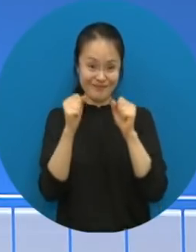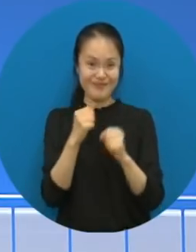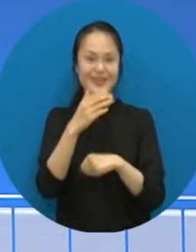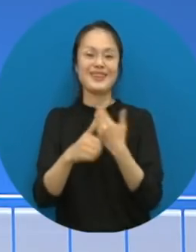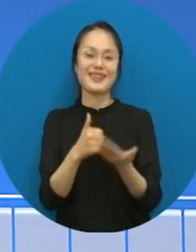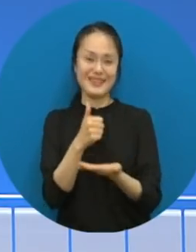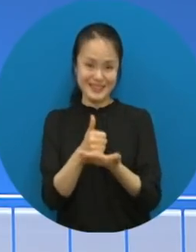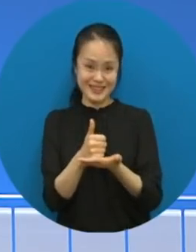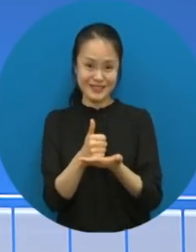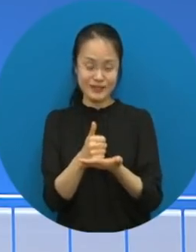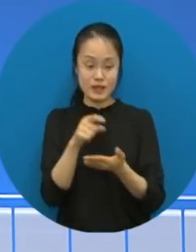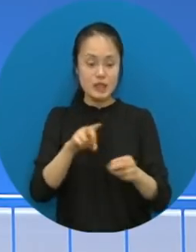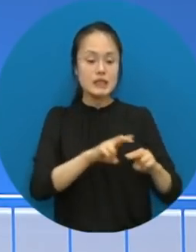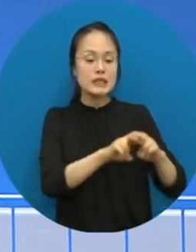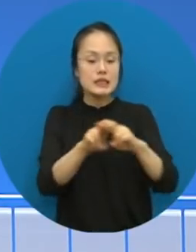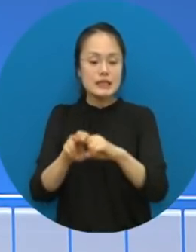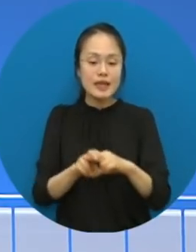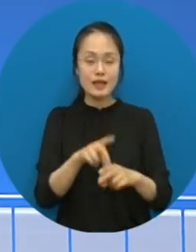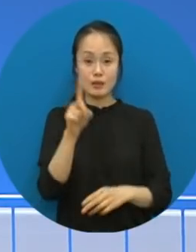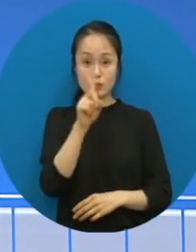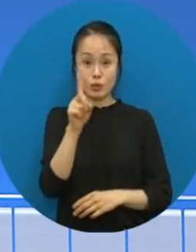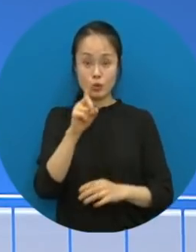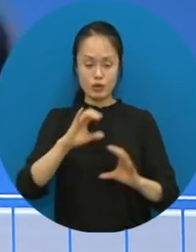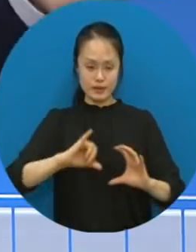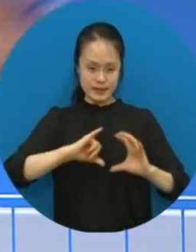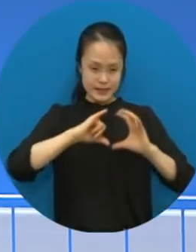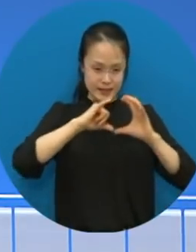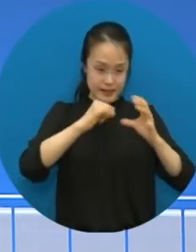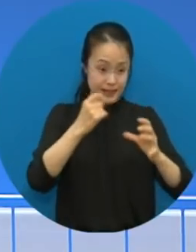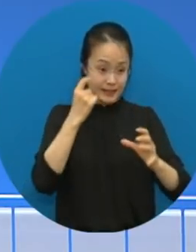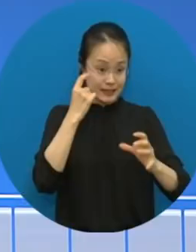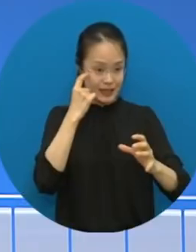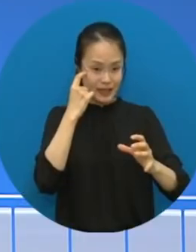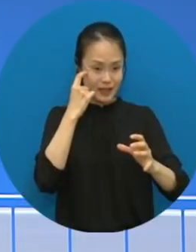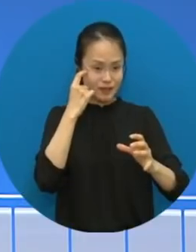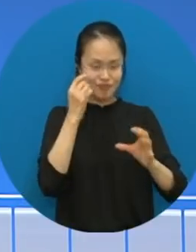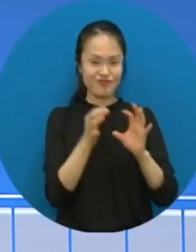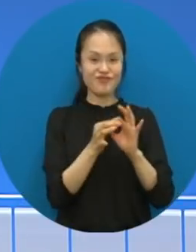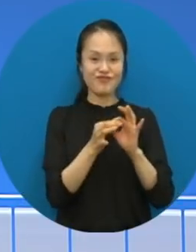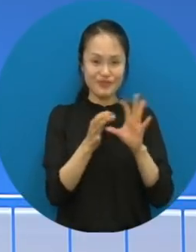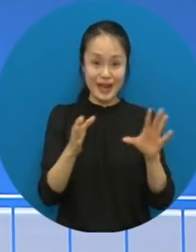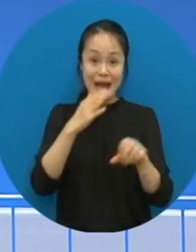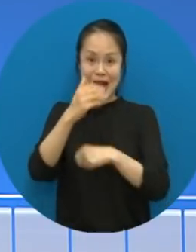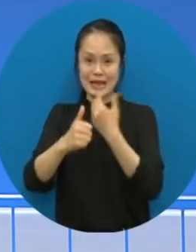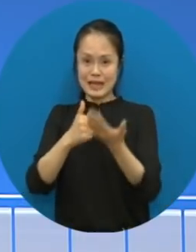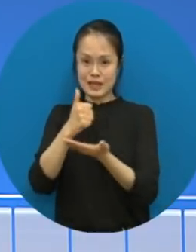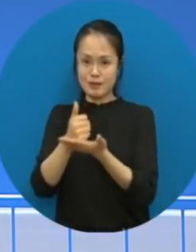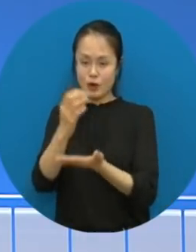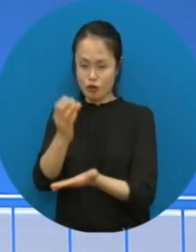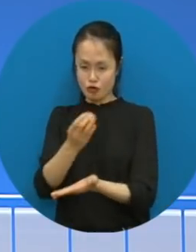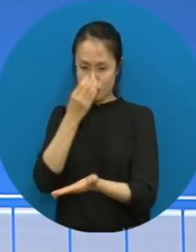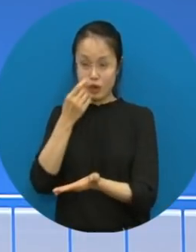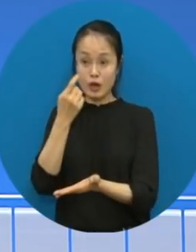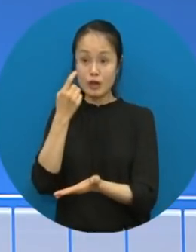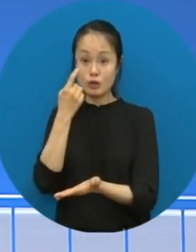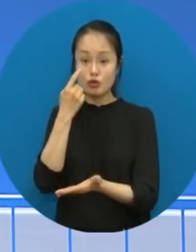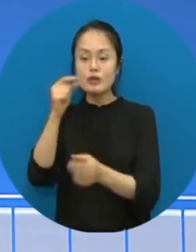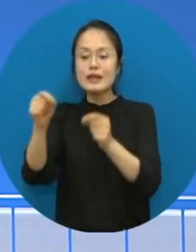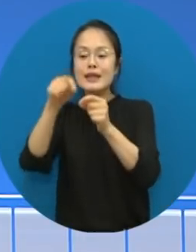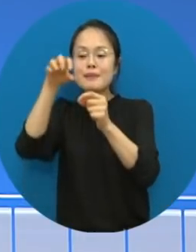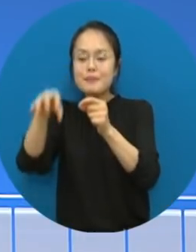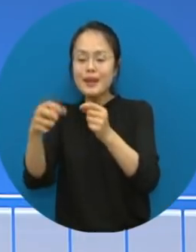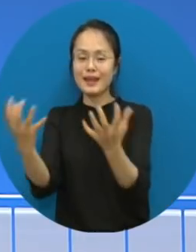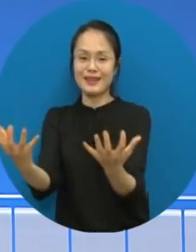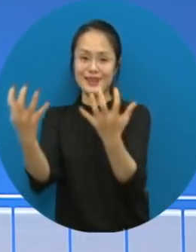하면 이 세상에 우리의 생각과 흐름을 초월한 하나님의 거룩한 눈동자 앞에 있는 자들이라고 선포합니다.